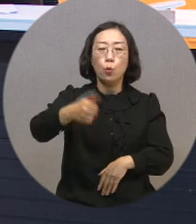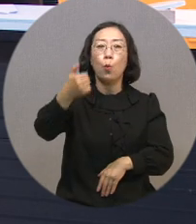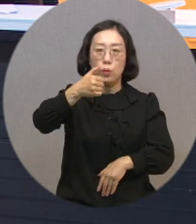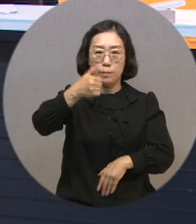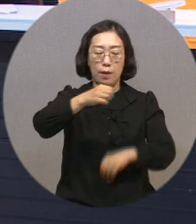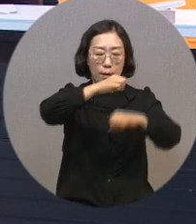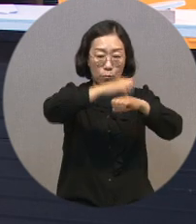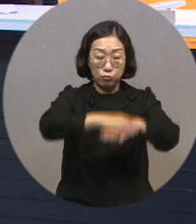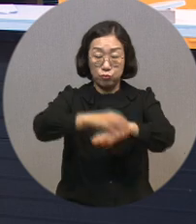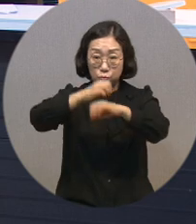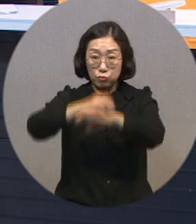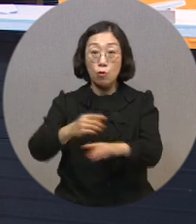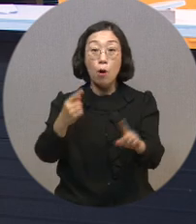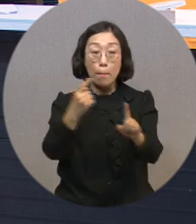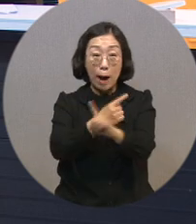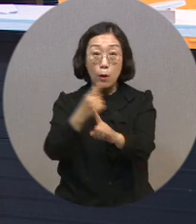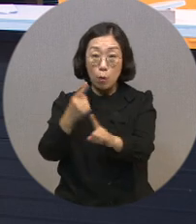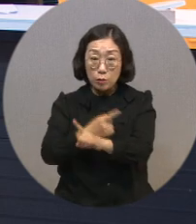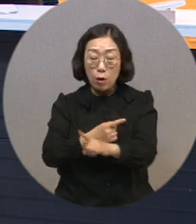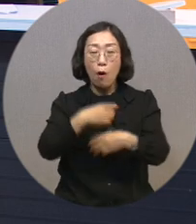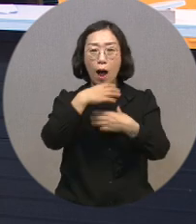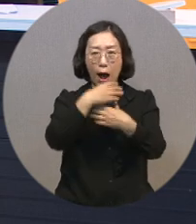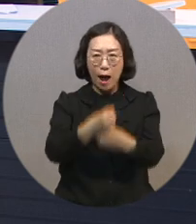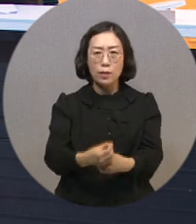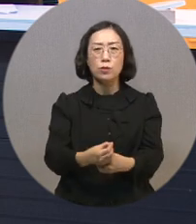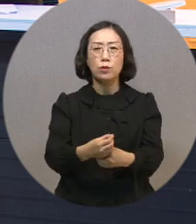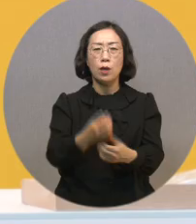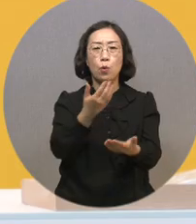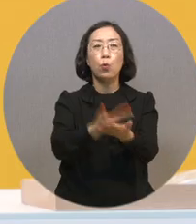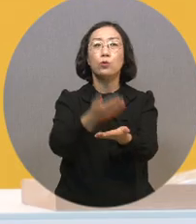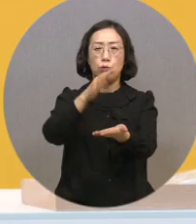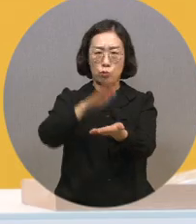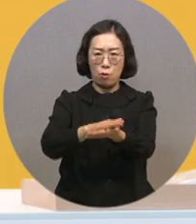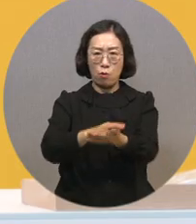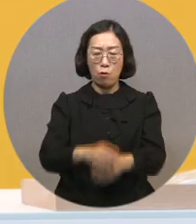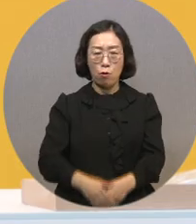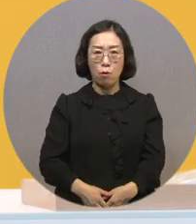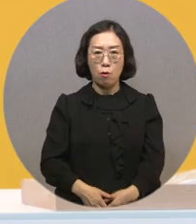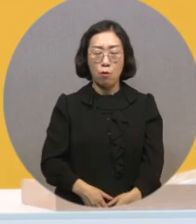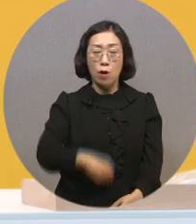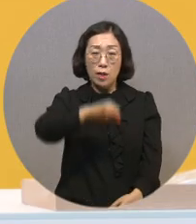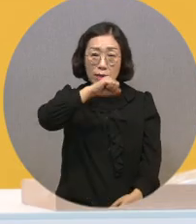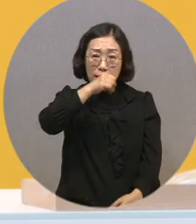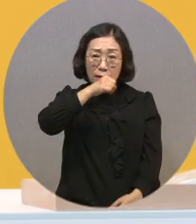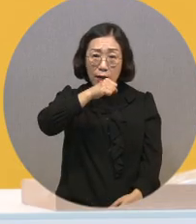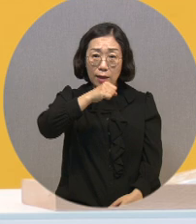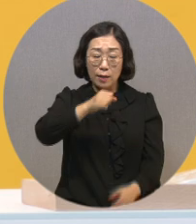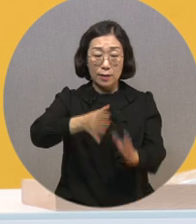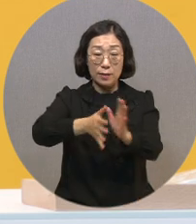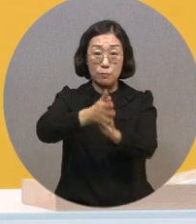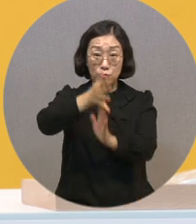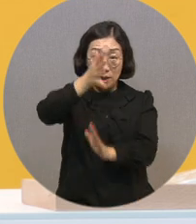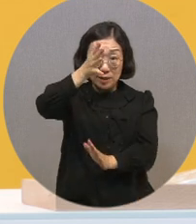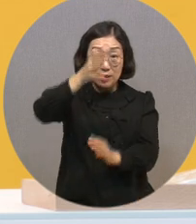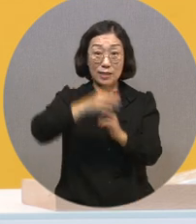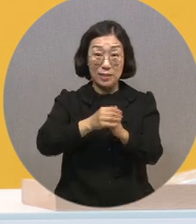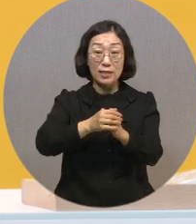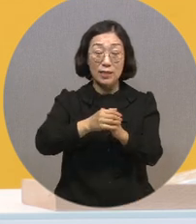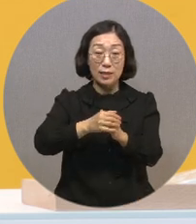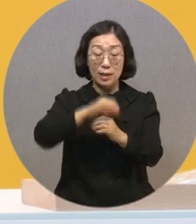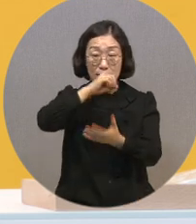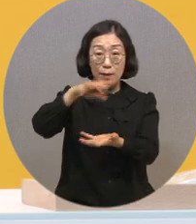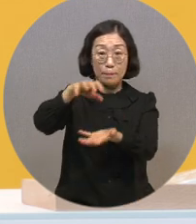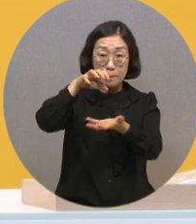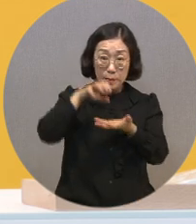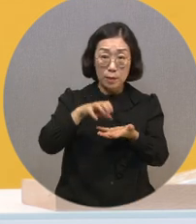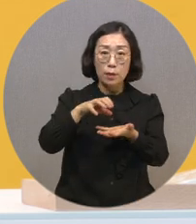네. 안전망을 우리 스스로 구축을 한 거예요. 예. 그리고 부산시의 예산도 좋지만 부산시만 가지고는 안 된다는 거죠. 네. 그래서